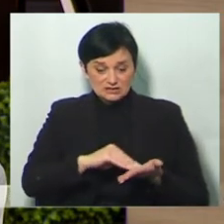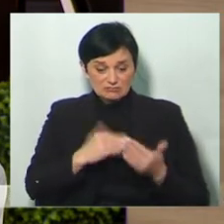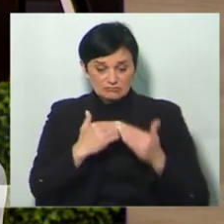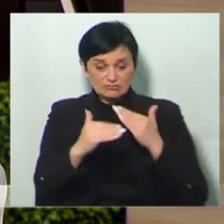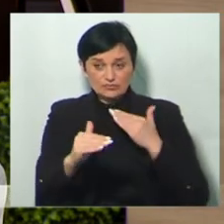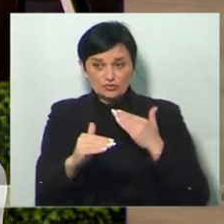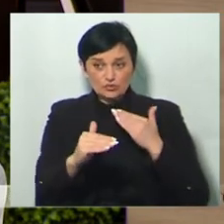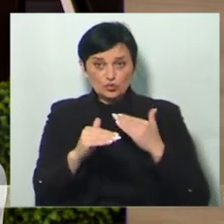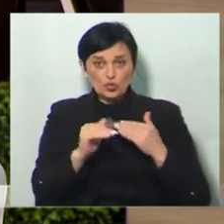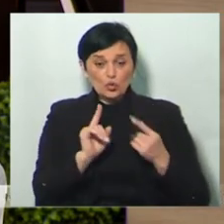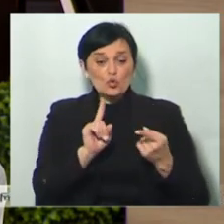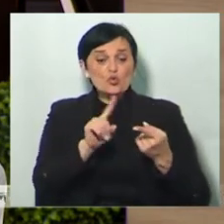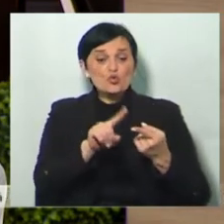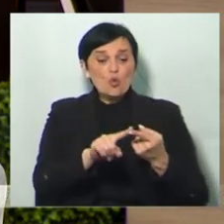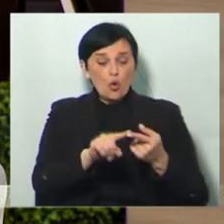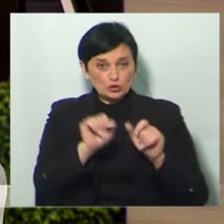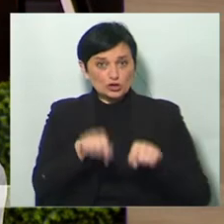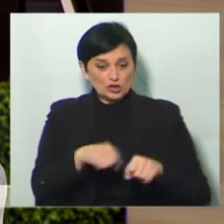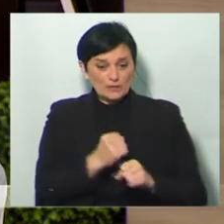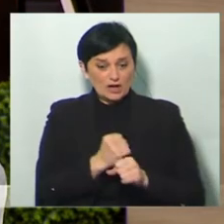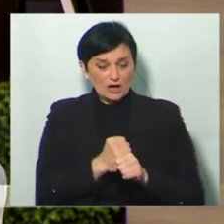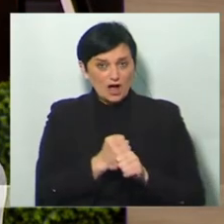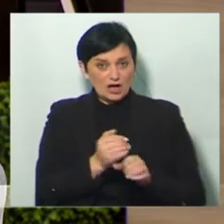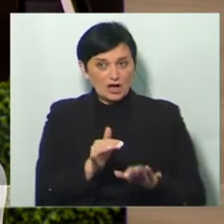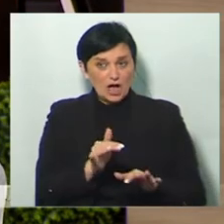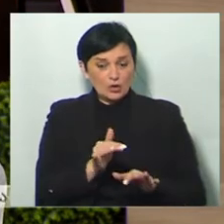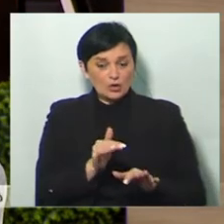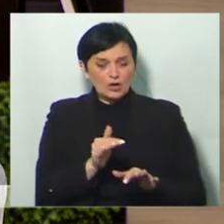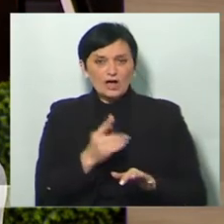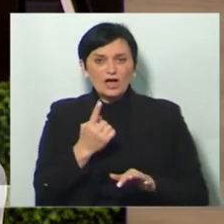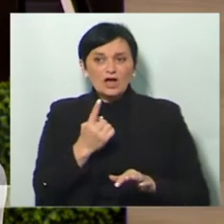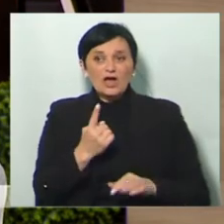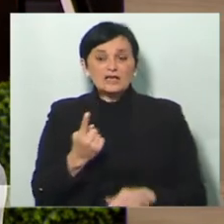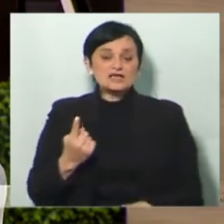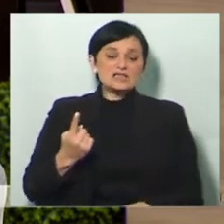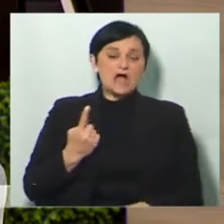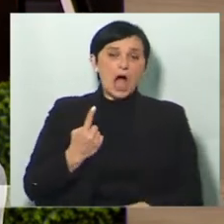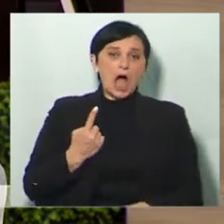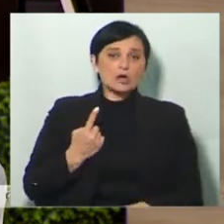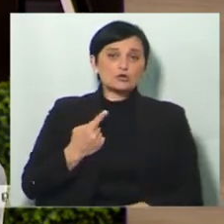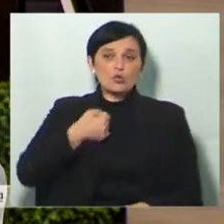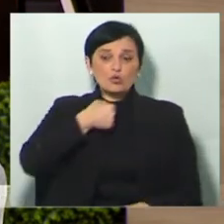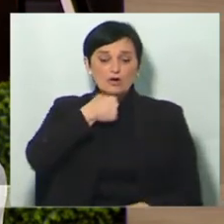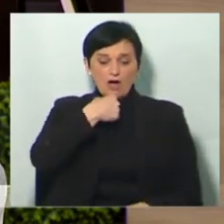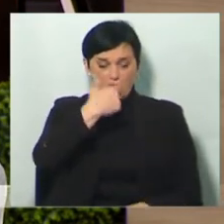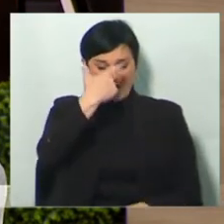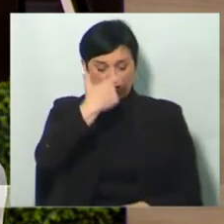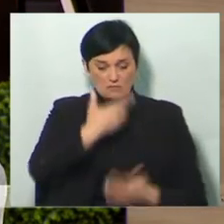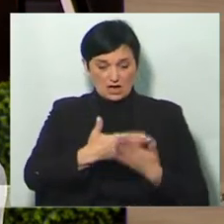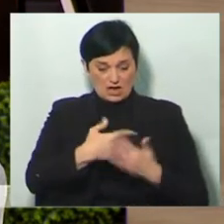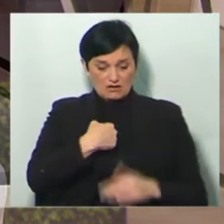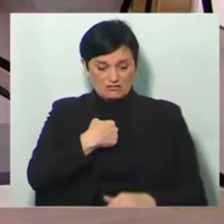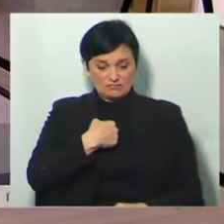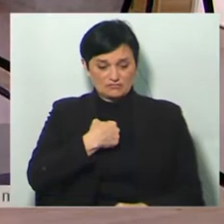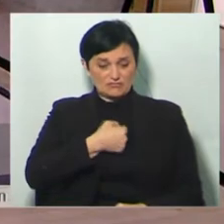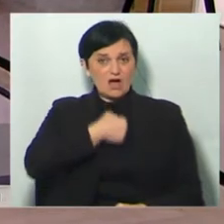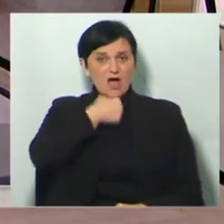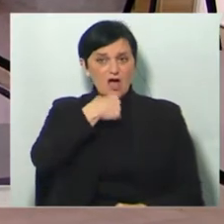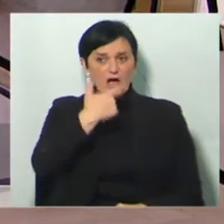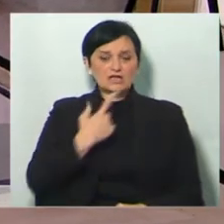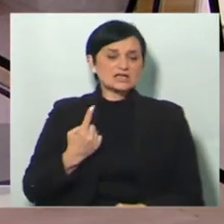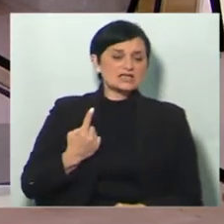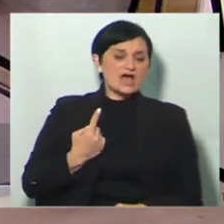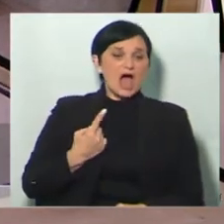რომ კონტაქტი განახორციელო. Ოღონდ კი არ დაელოდოს ასაკიანი უნდა, თქვათ,